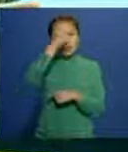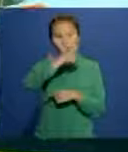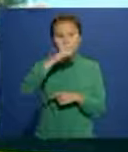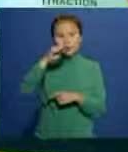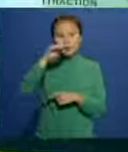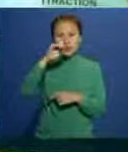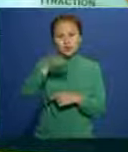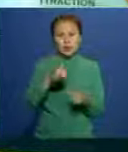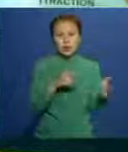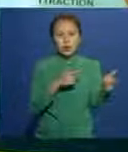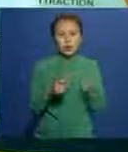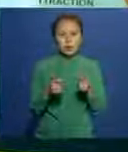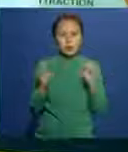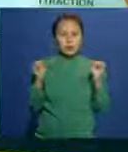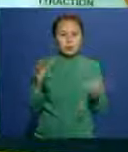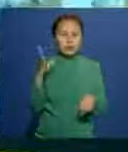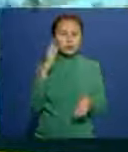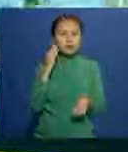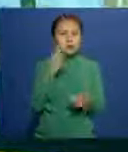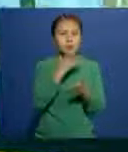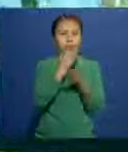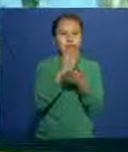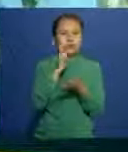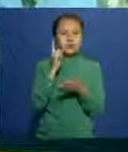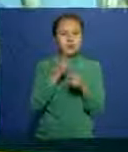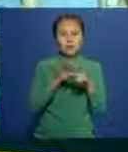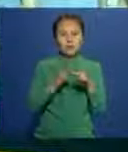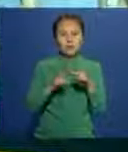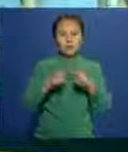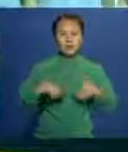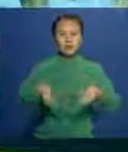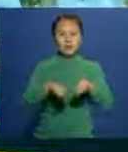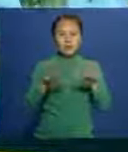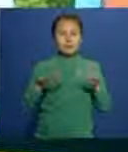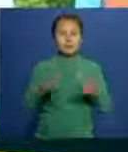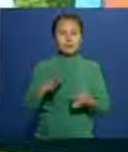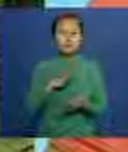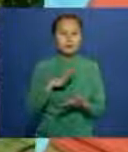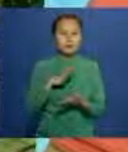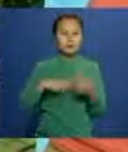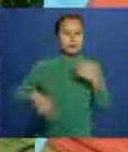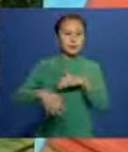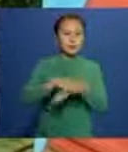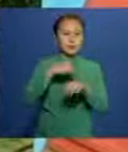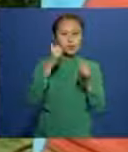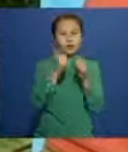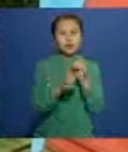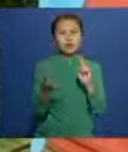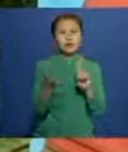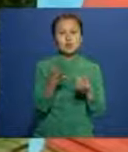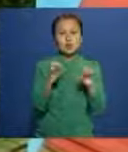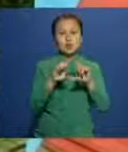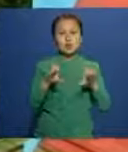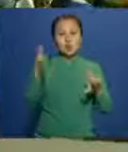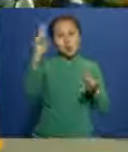тестке тыңғылықты дайындалып баралады, дейді Алматыда өткен жастардың білім алаңы шарасының ұйымдастырушылары. Елімізде әрбір төртінші мектеп